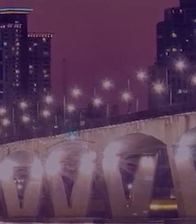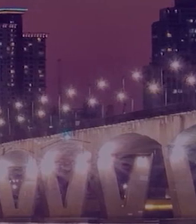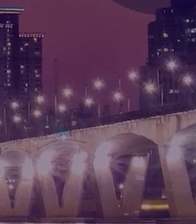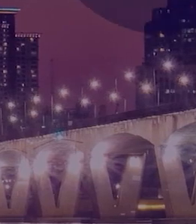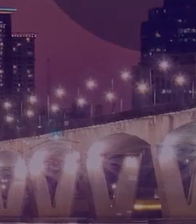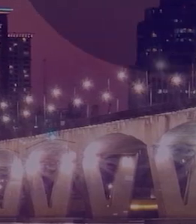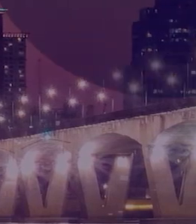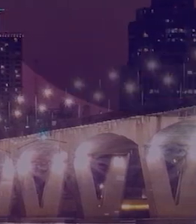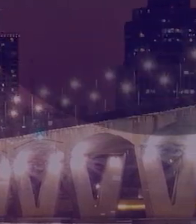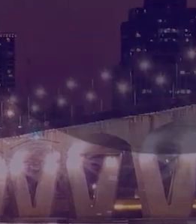I